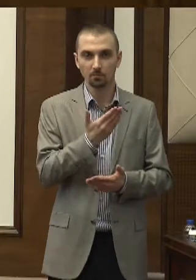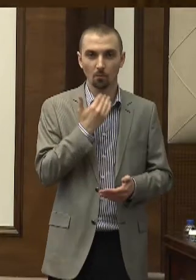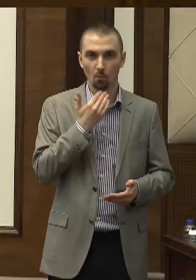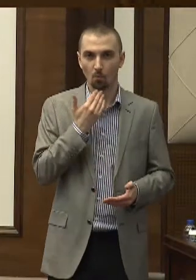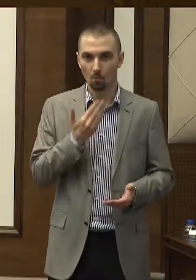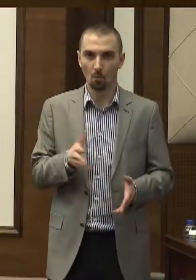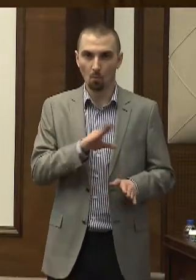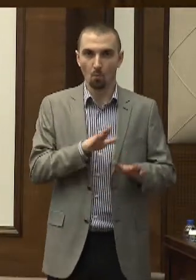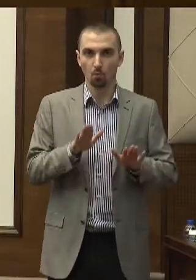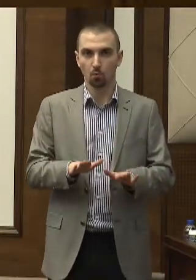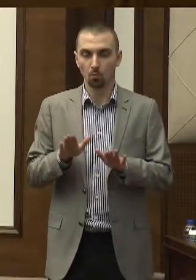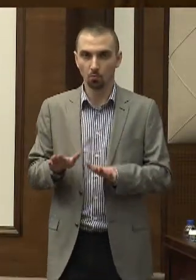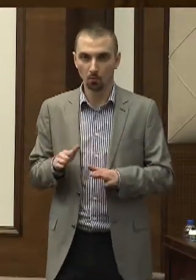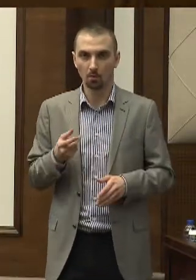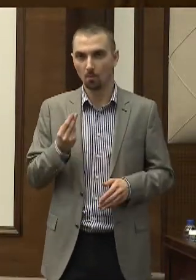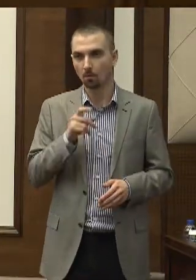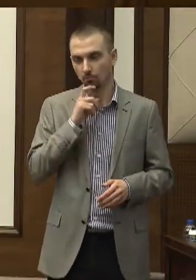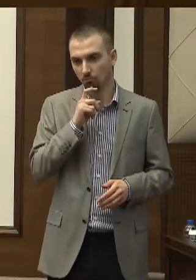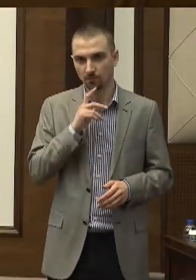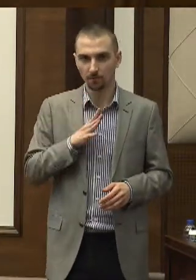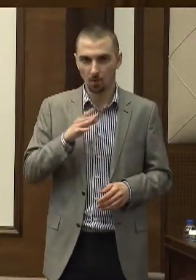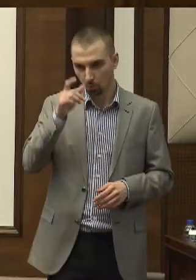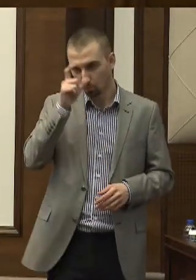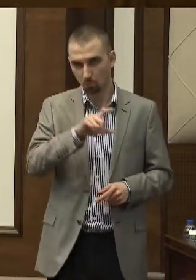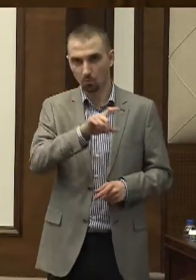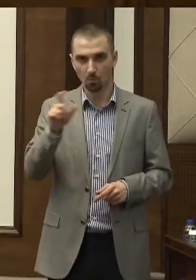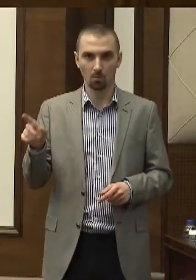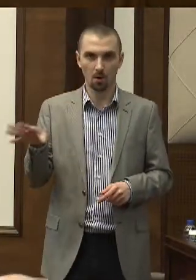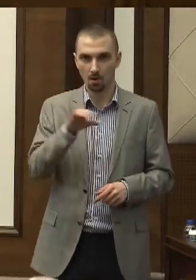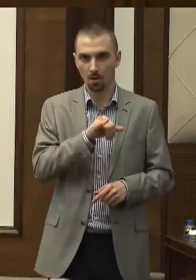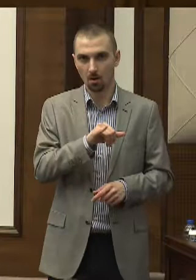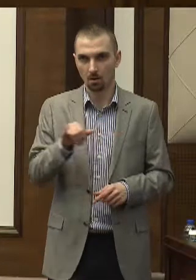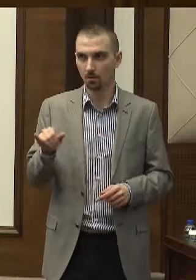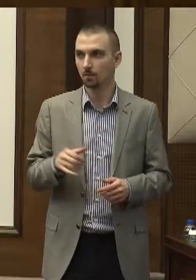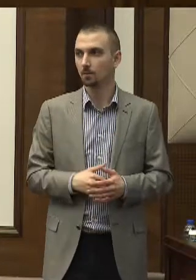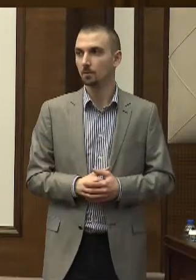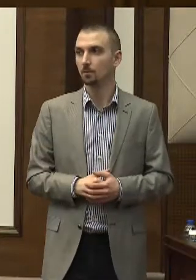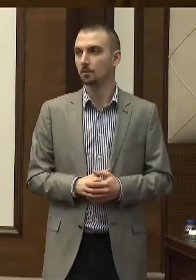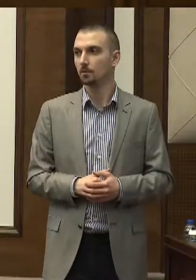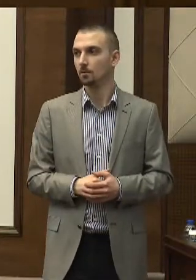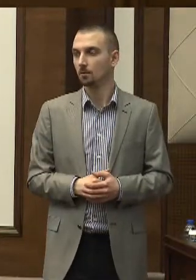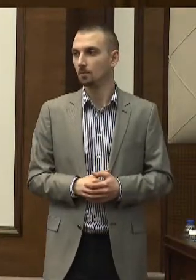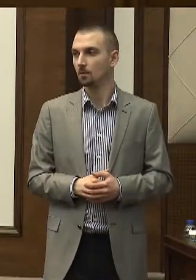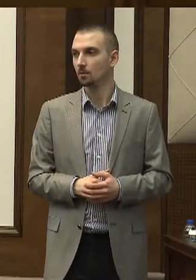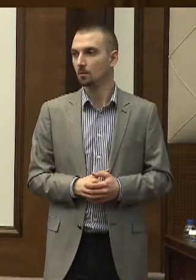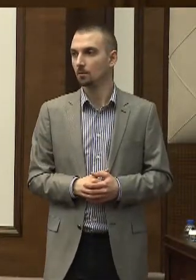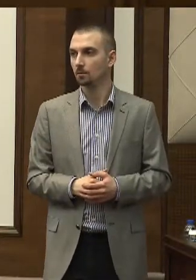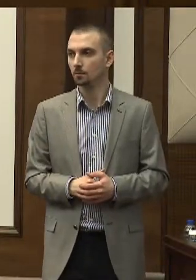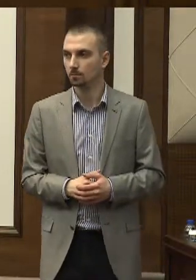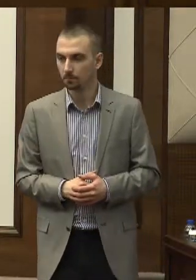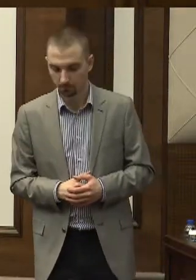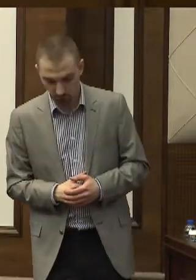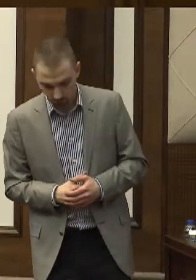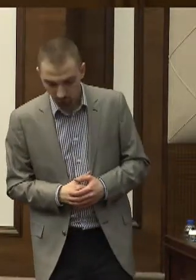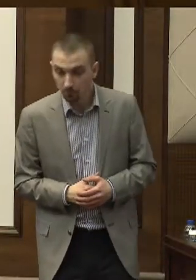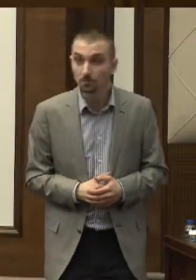Olduğu yerde duruyor. Bu Türkiye çapında bir olaydır. Hangi komisyona göndereceğim? Oylayacağız başkan.